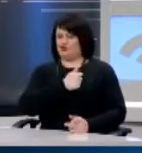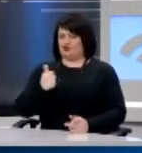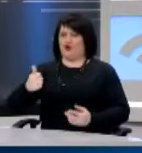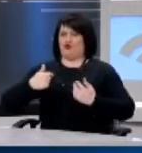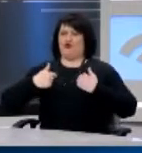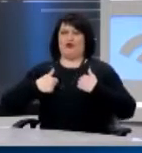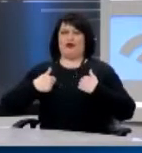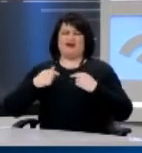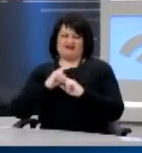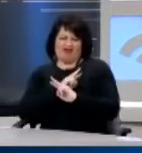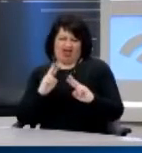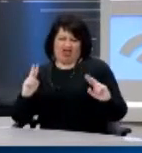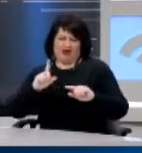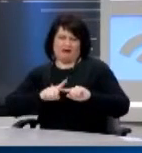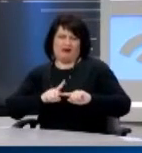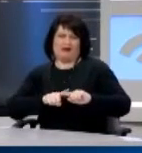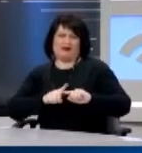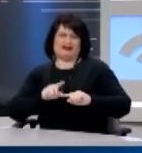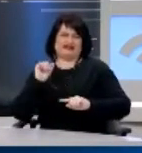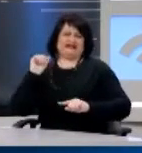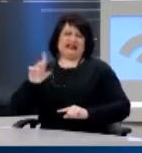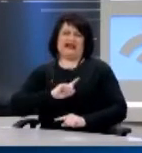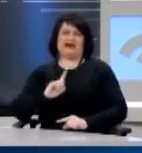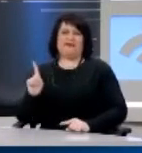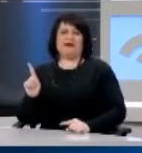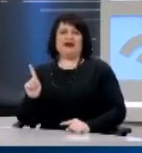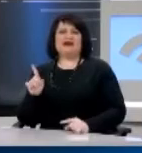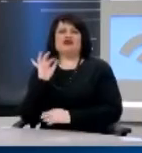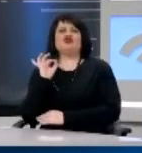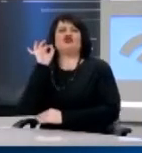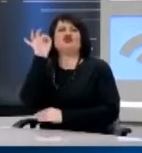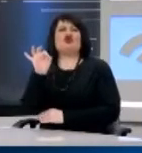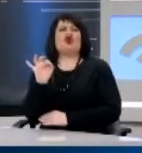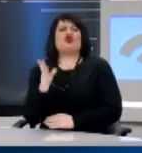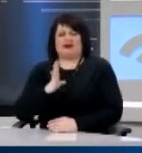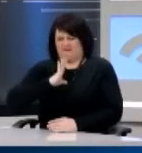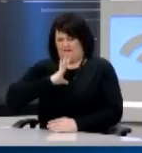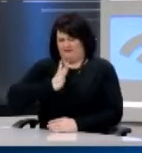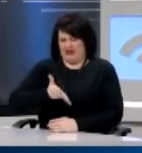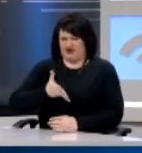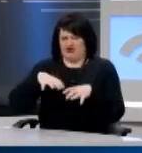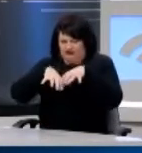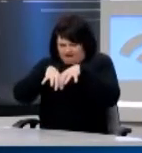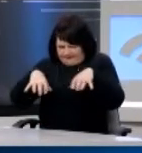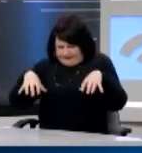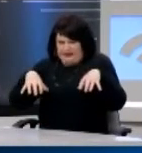δεν σκορπούν μονάχα το μίσος και το διχασμό εντός της ελληνικής κοινωνίας. Την ακροτηριάζουν.